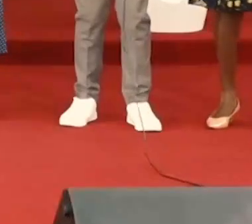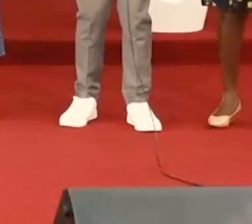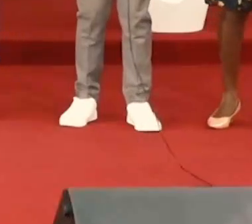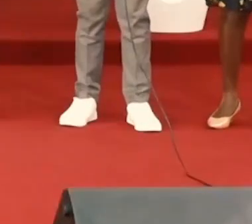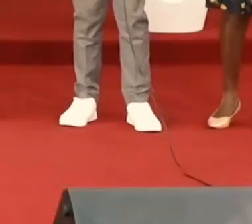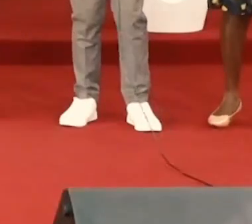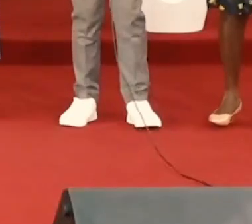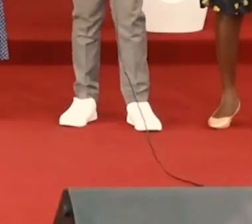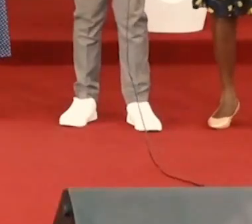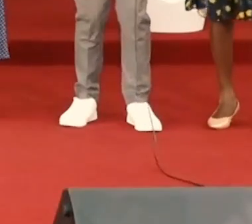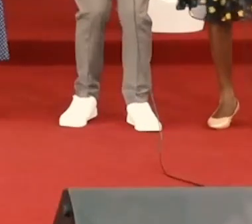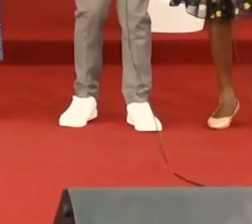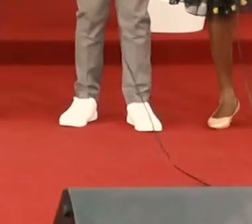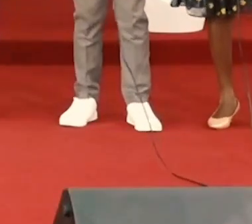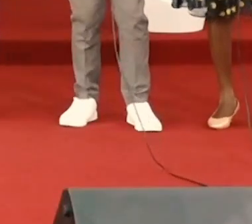Ari